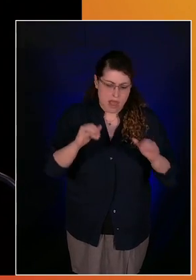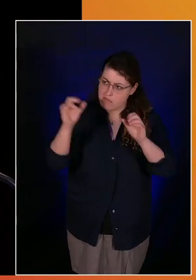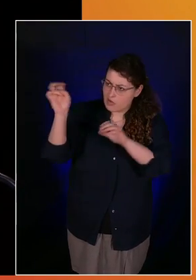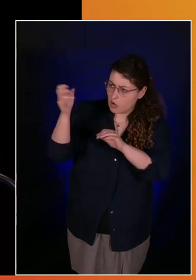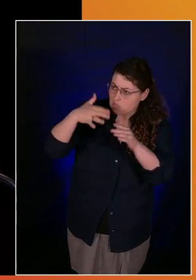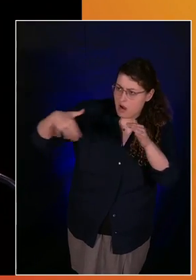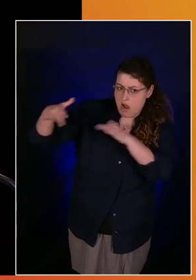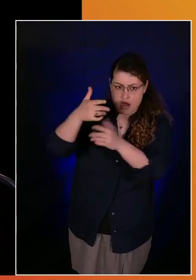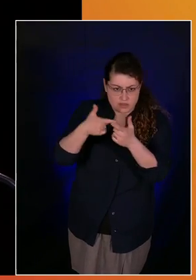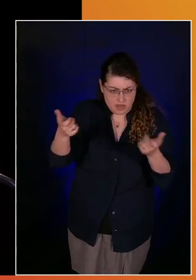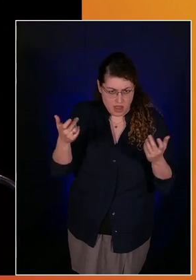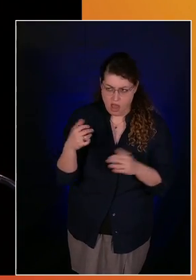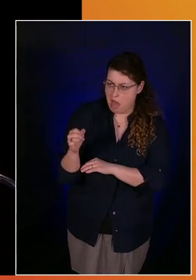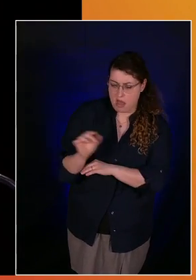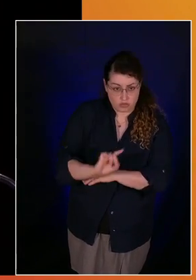qui